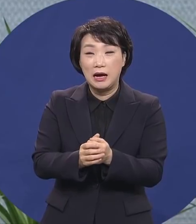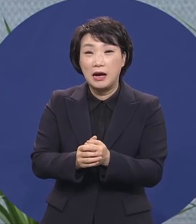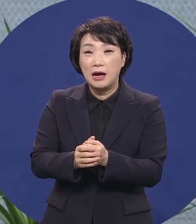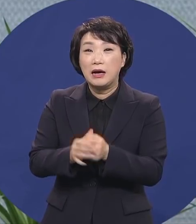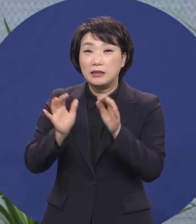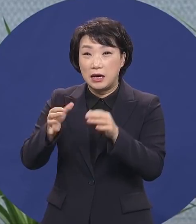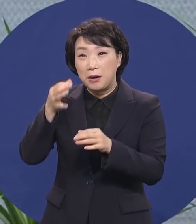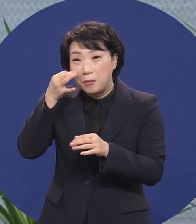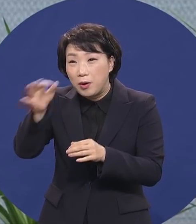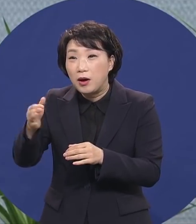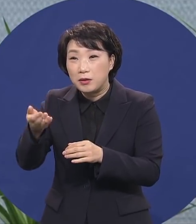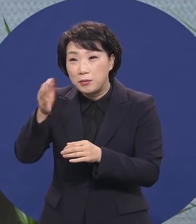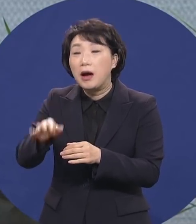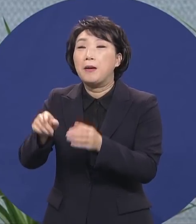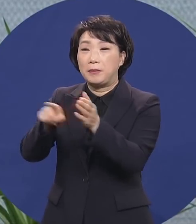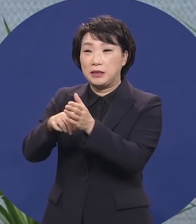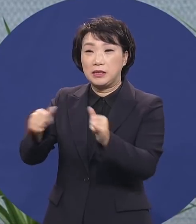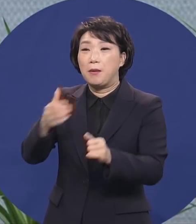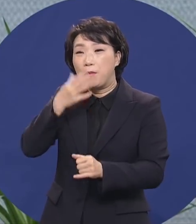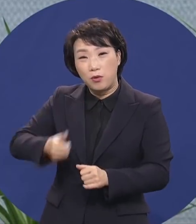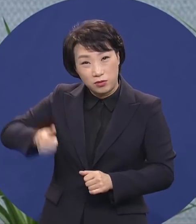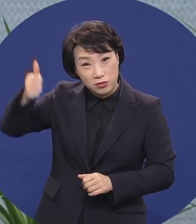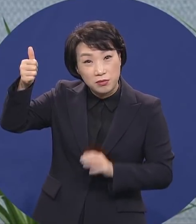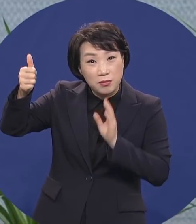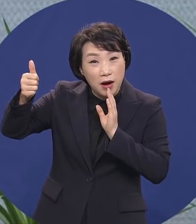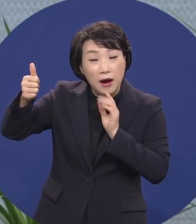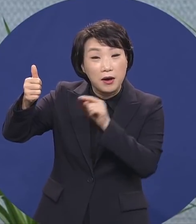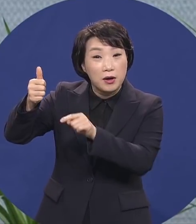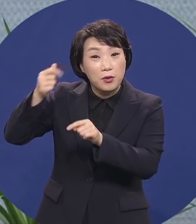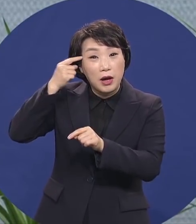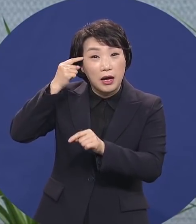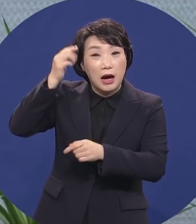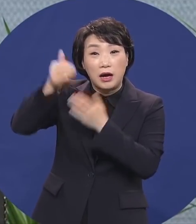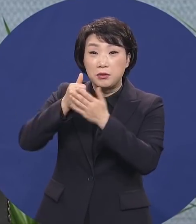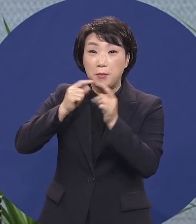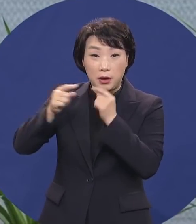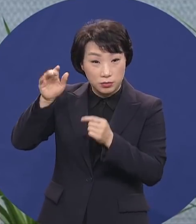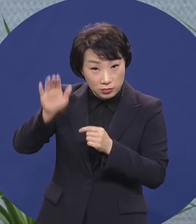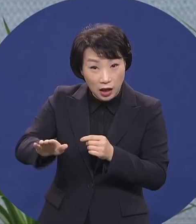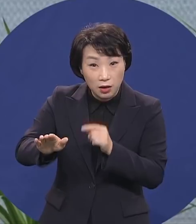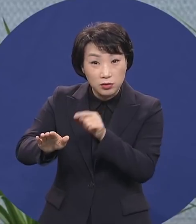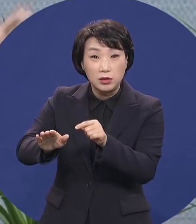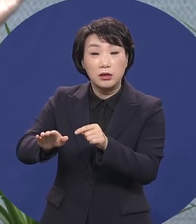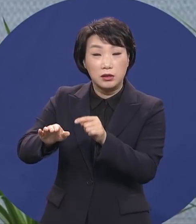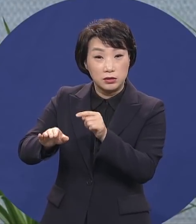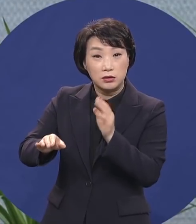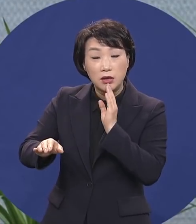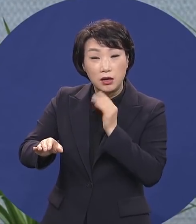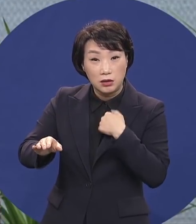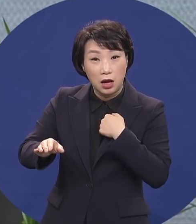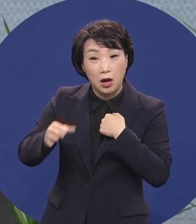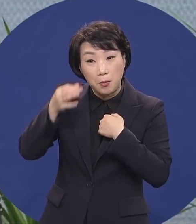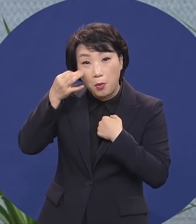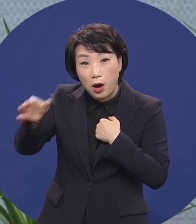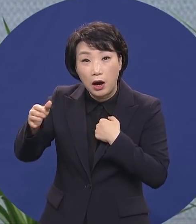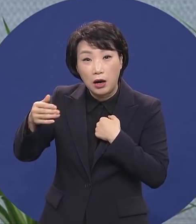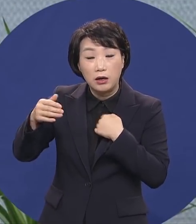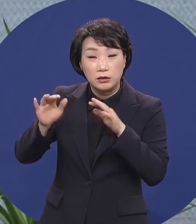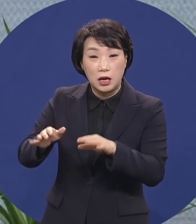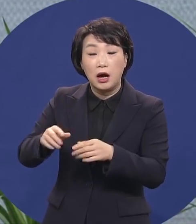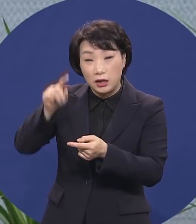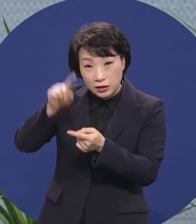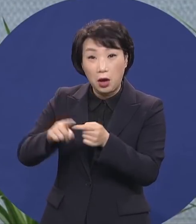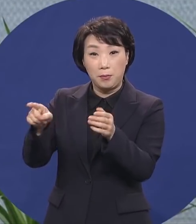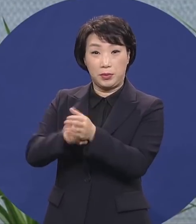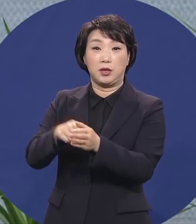보지 않고 믿는 자가 복이야. 왜? 하나님 말씀이 그렇다면 그런 사실을 안 보고 그냥 믿는